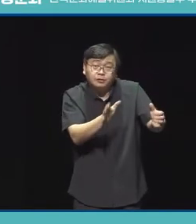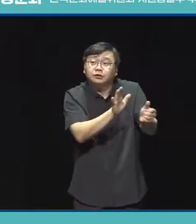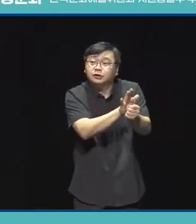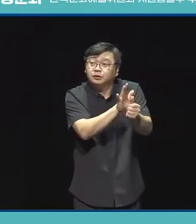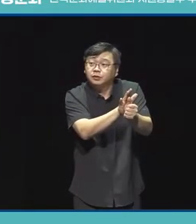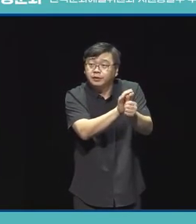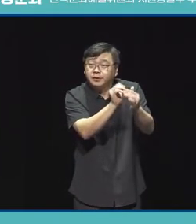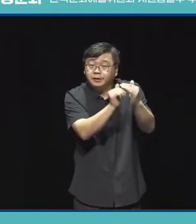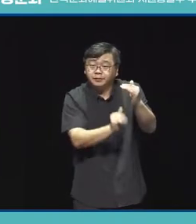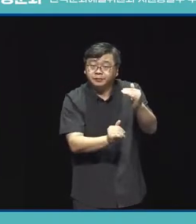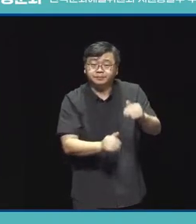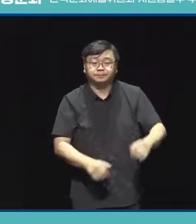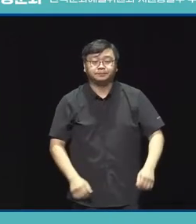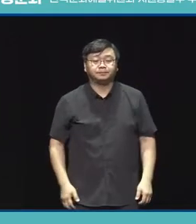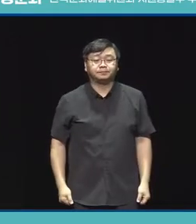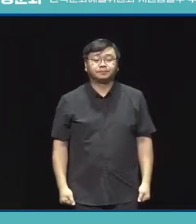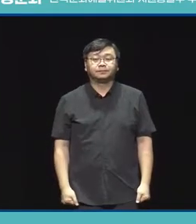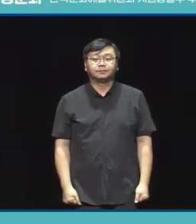주시면 됩니다.